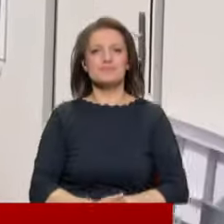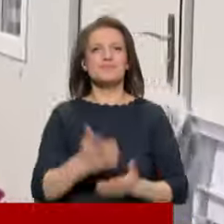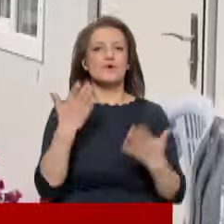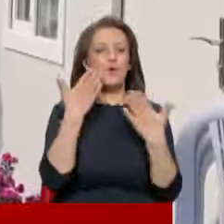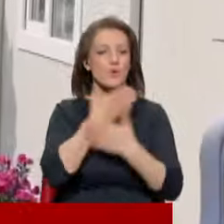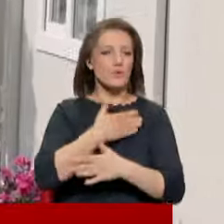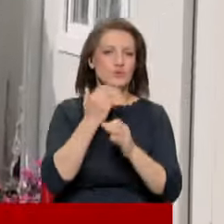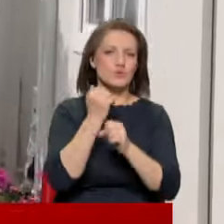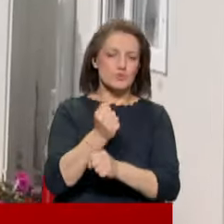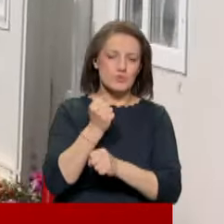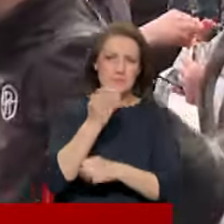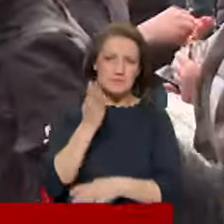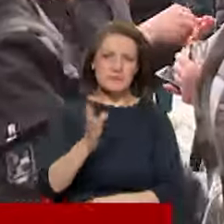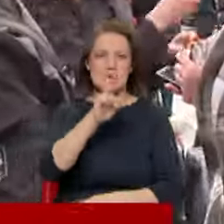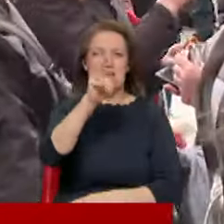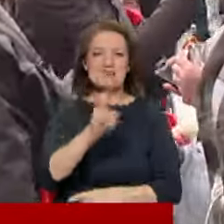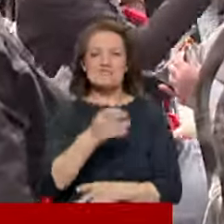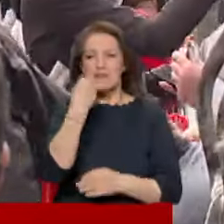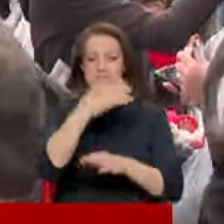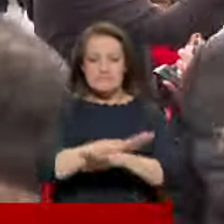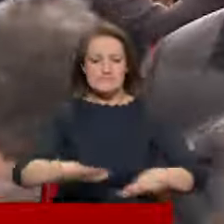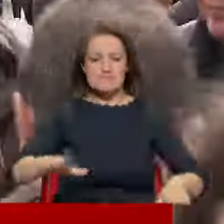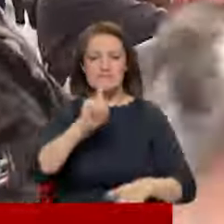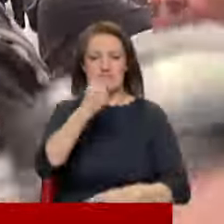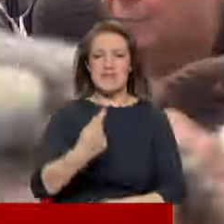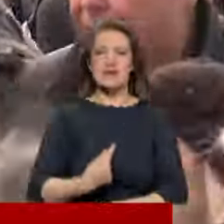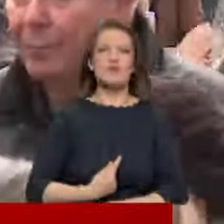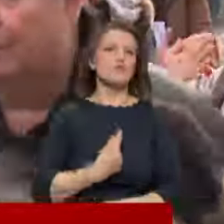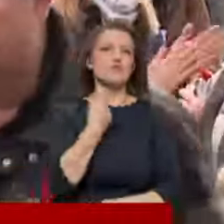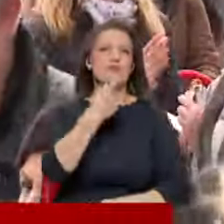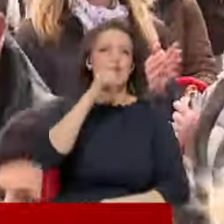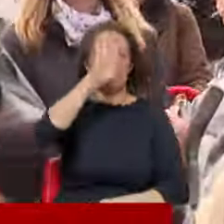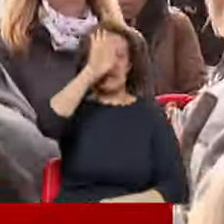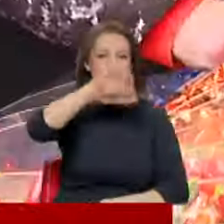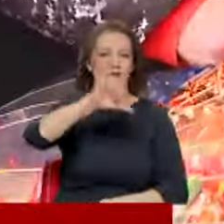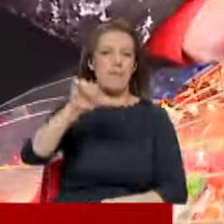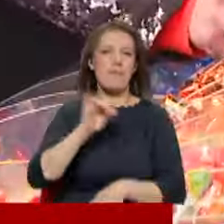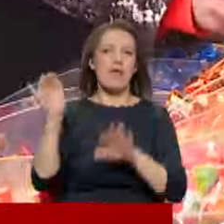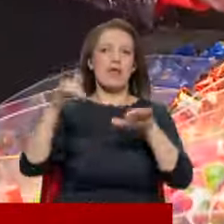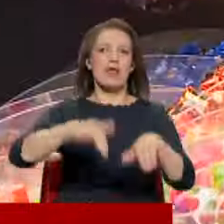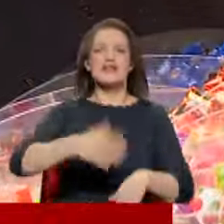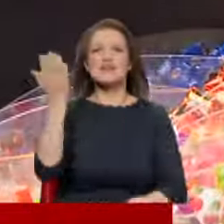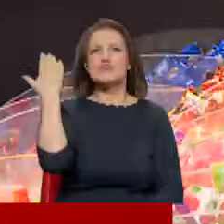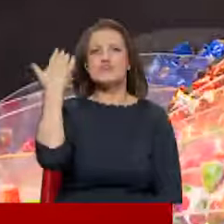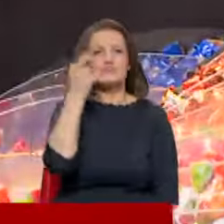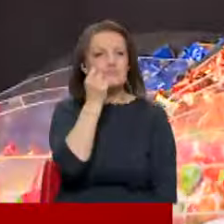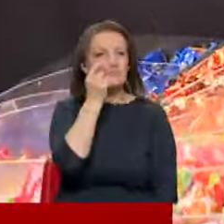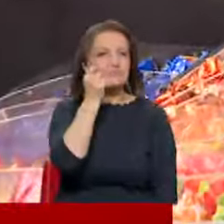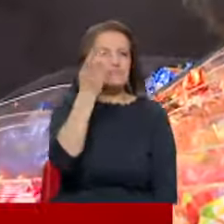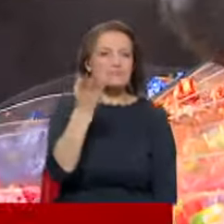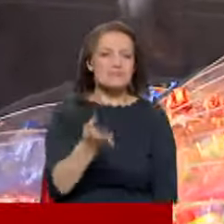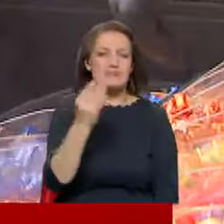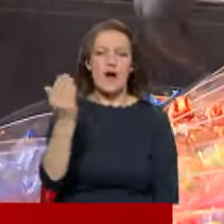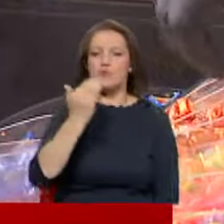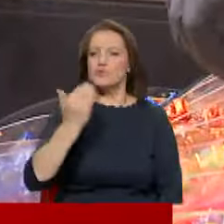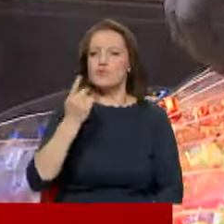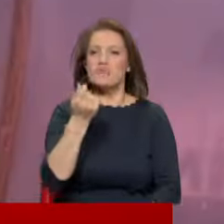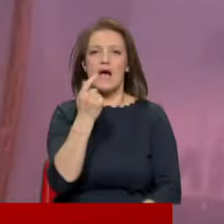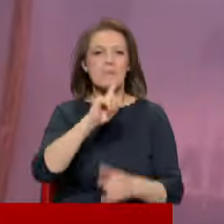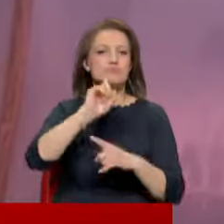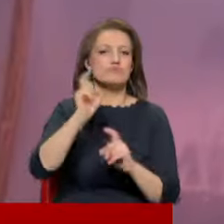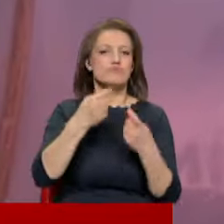Oruçlar tutuldu, iftar sofrası içinse bir umut İstanbul Eminönü'ne gelindi. Geçmişe özlemi gidermek, belki daha uygun fiyatlar bulmak